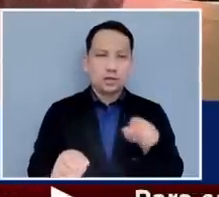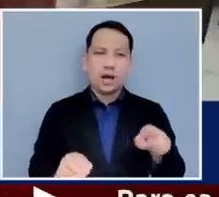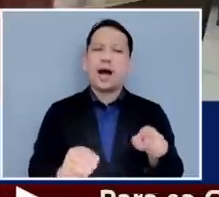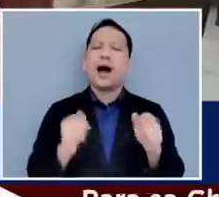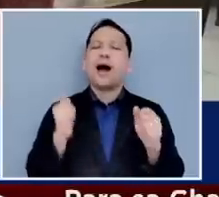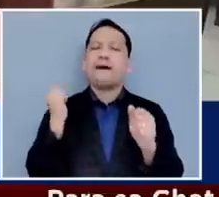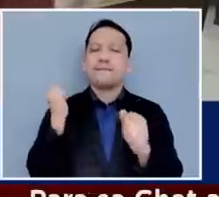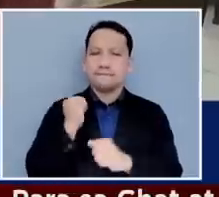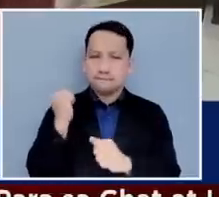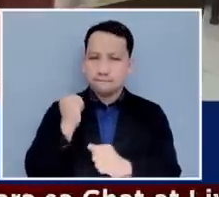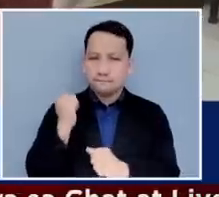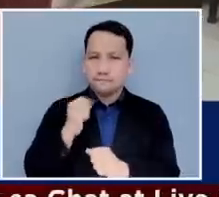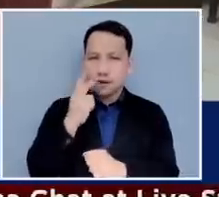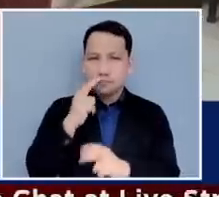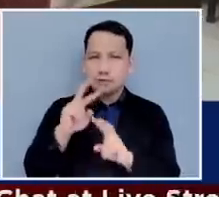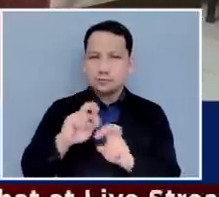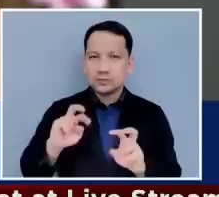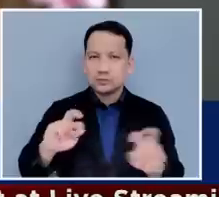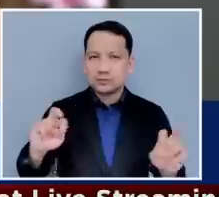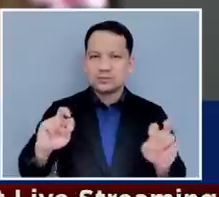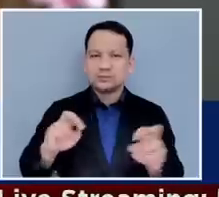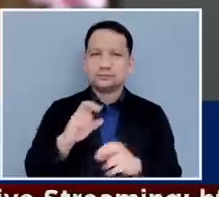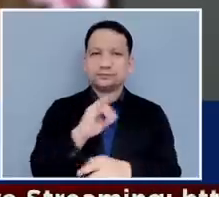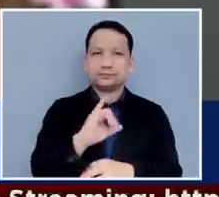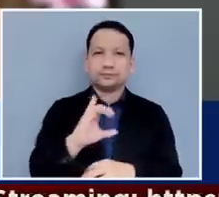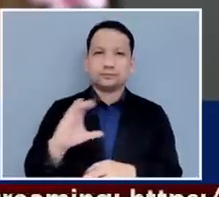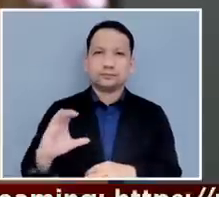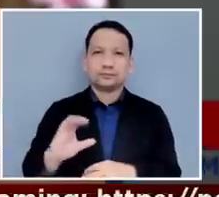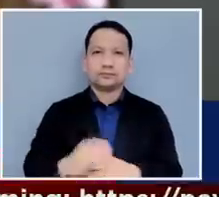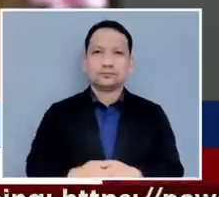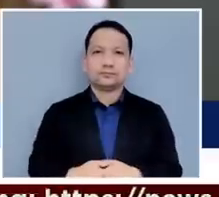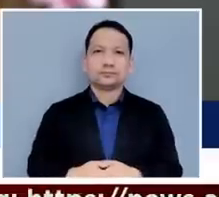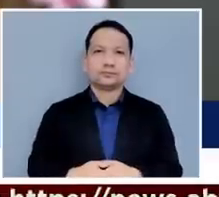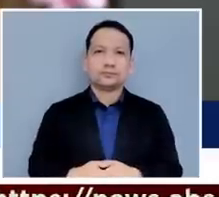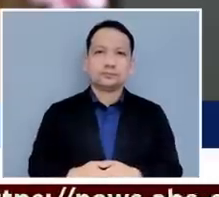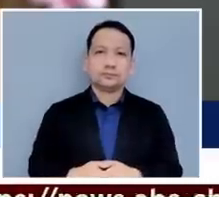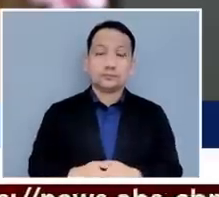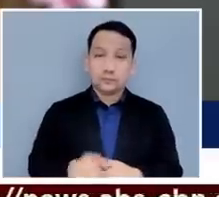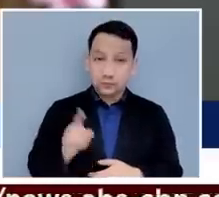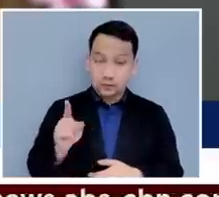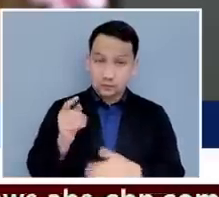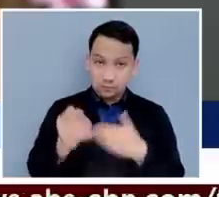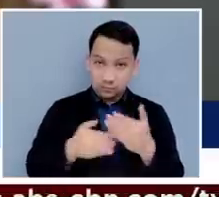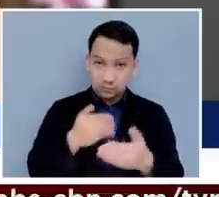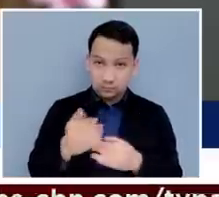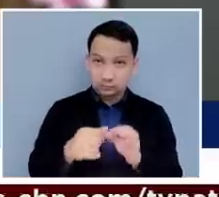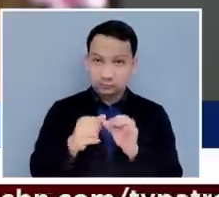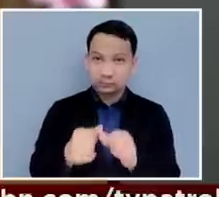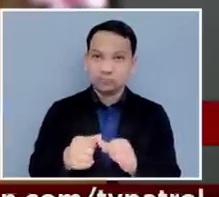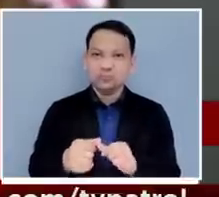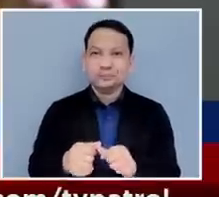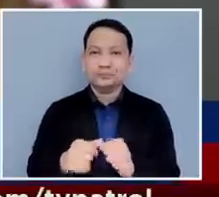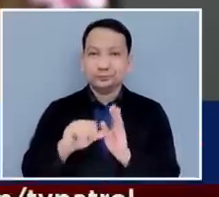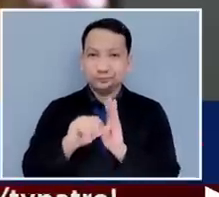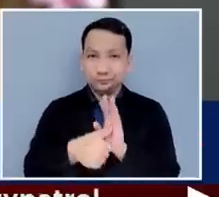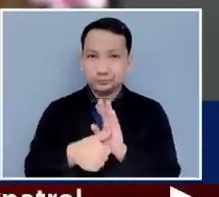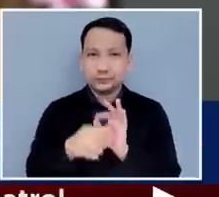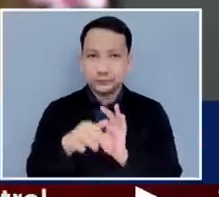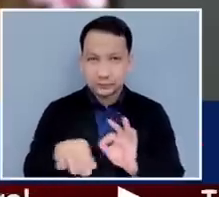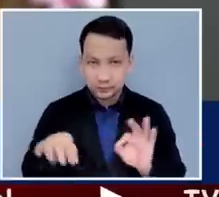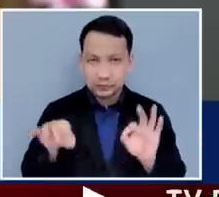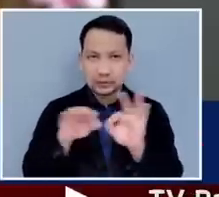sa imbestigasyon ng ICC. This process is significant,